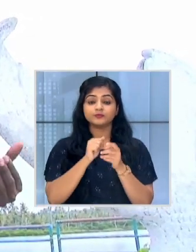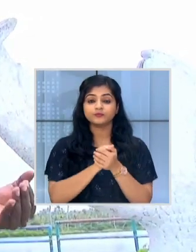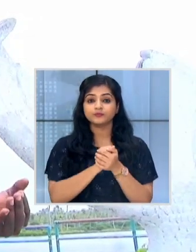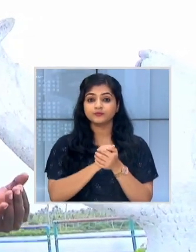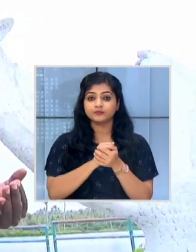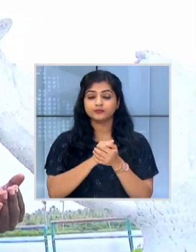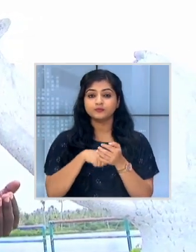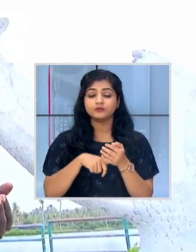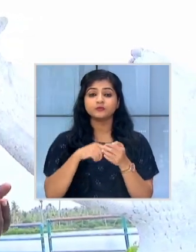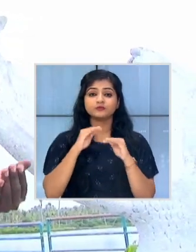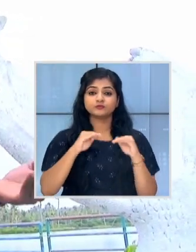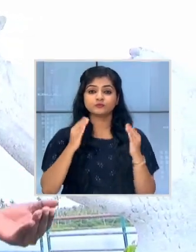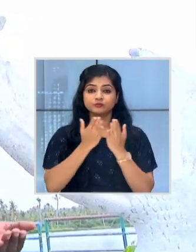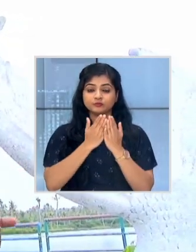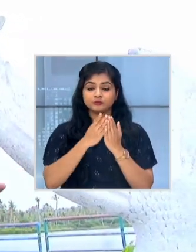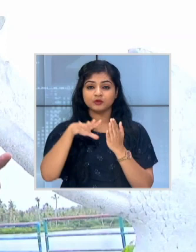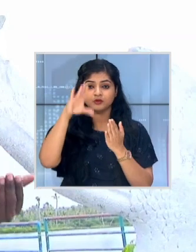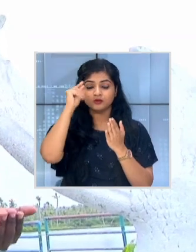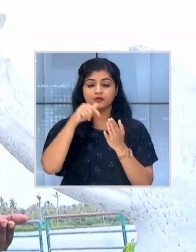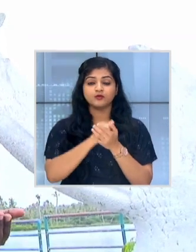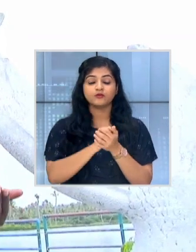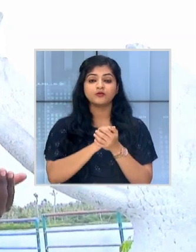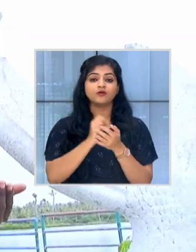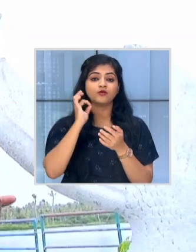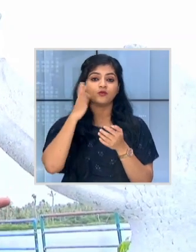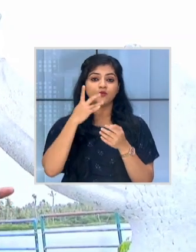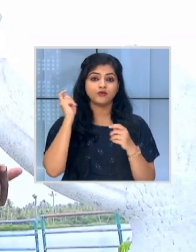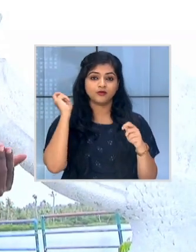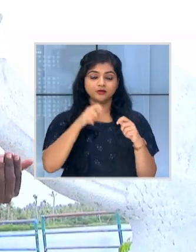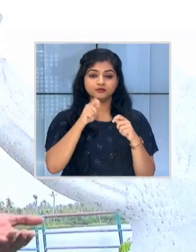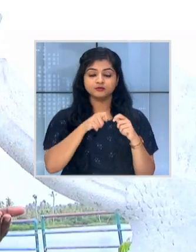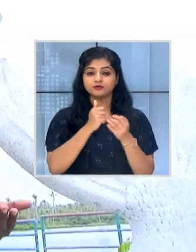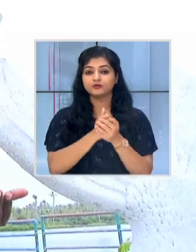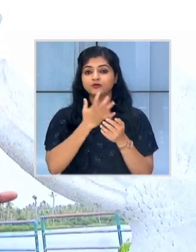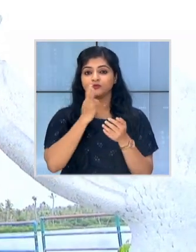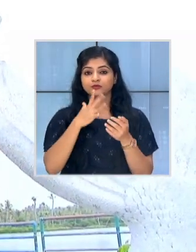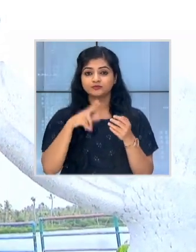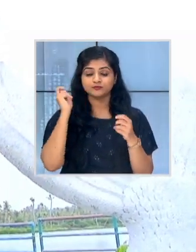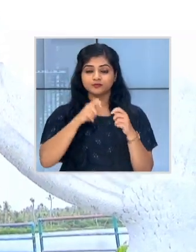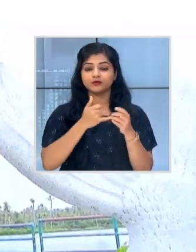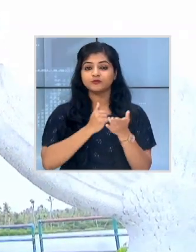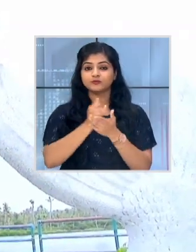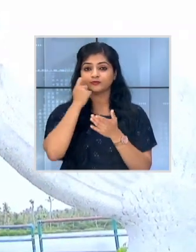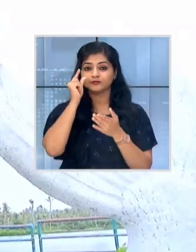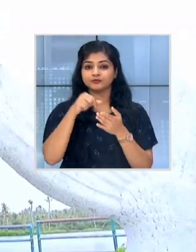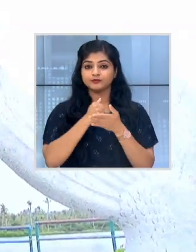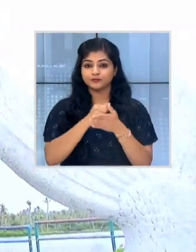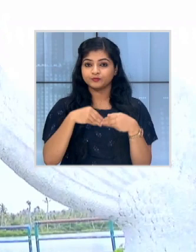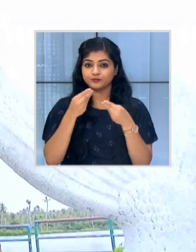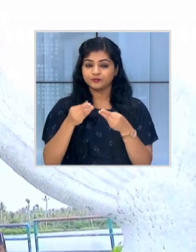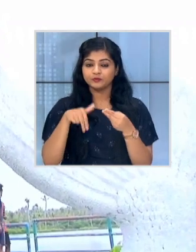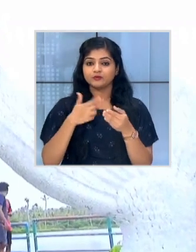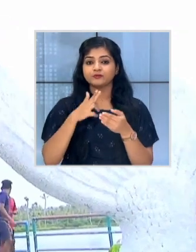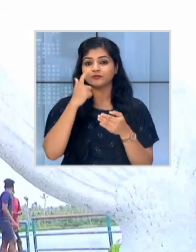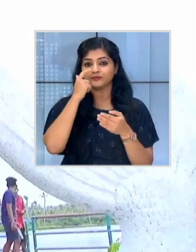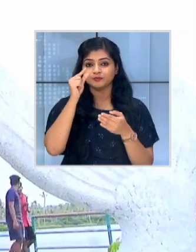നമുക്കറിയാം ഈ കൊച്ചു ക്ലാസ്സുകളിൽ പഠിച്ചു വരുന്നത് സ്വർണ്ണമഴുവുമായും വെള്ളിമഴുവുമായൊക്കെ ഉയർത്തെഴുന്നേറ്റ് ഈ കർഷകനെ സഹായിച്ച ഒരു മത്സ്യകന്യകയെക്കുറിച്ചാണ്. പക്ഷേ